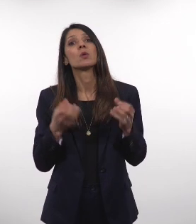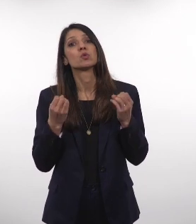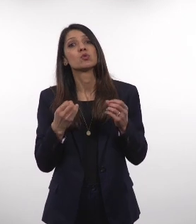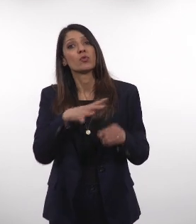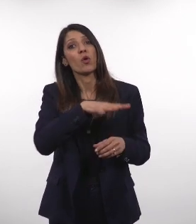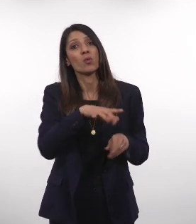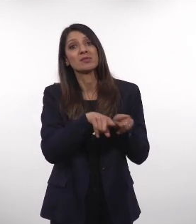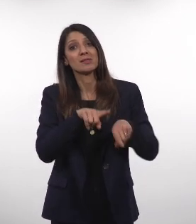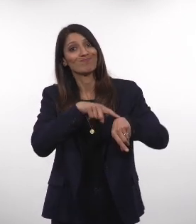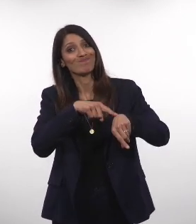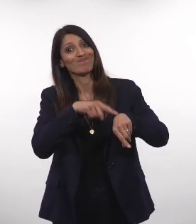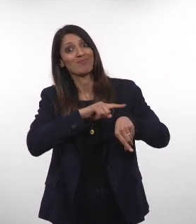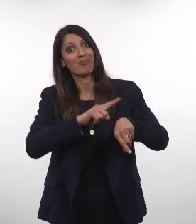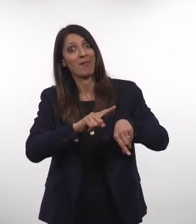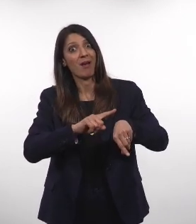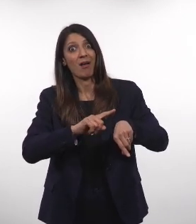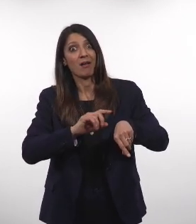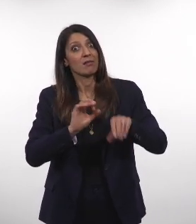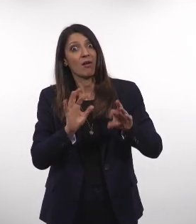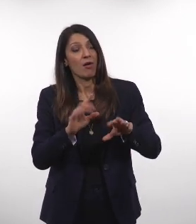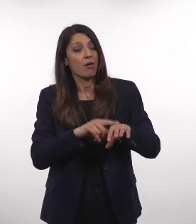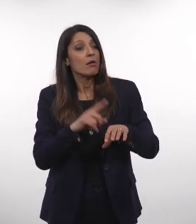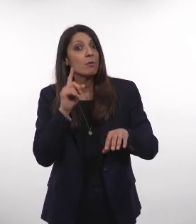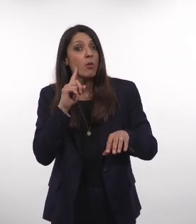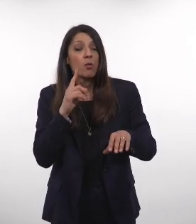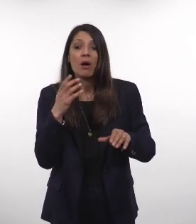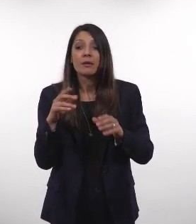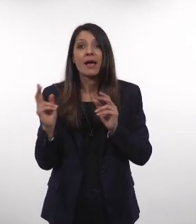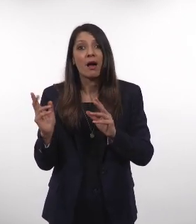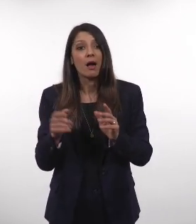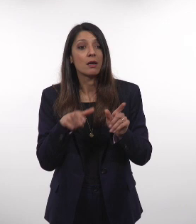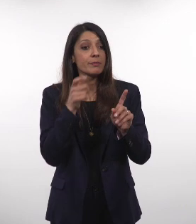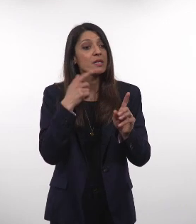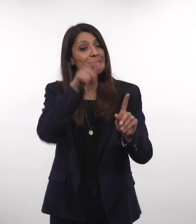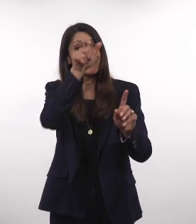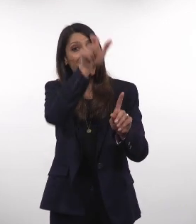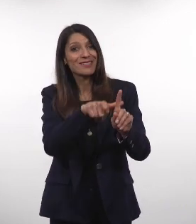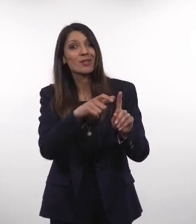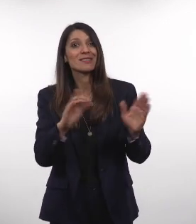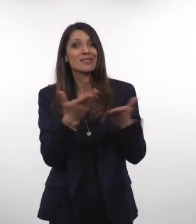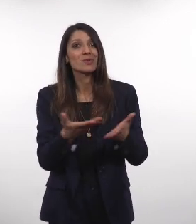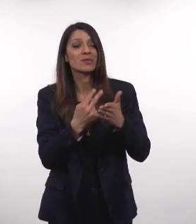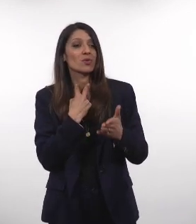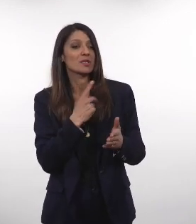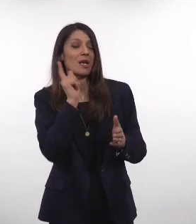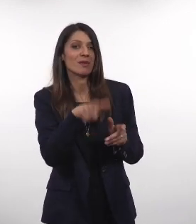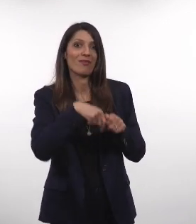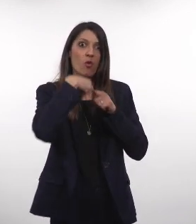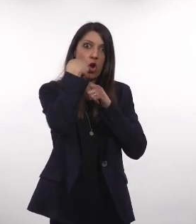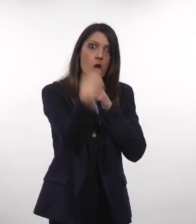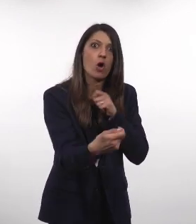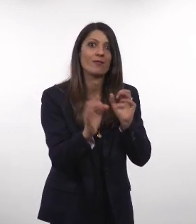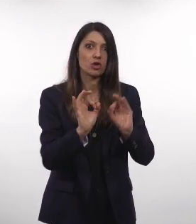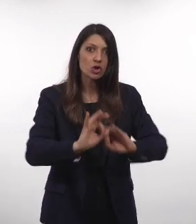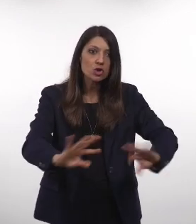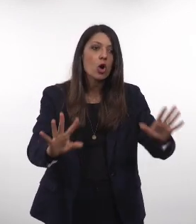manque de temps. Ce type de consultation avec ce public-là nécessite souvent une consultation qui est plus longue, qui nécessite